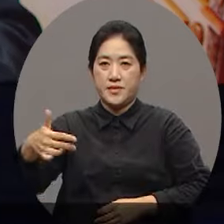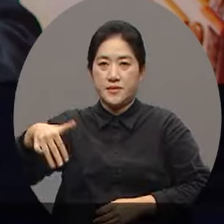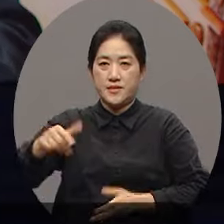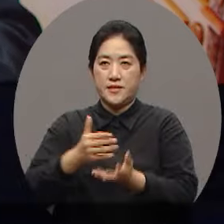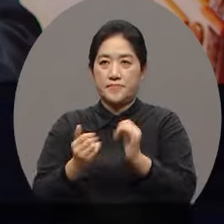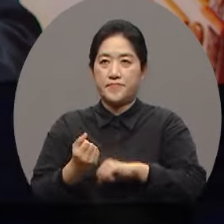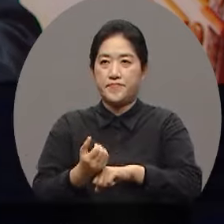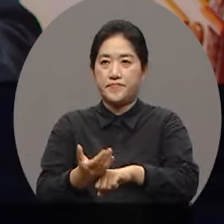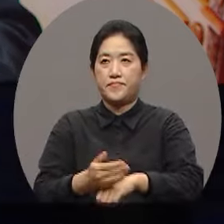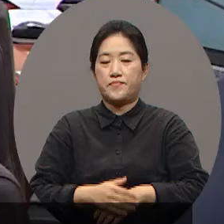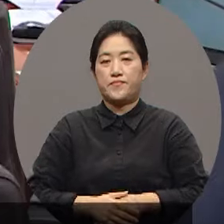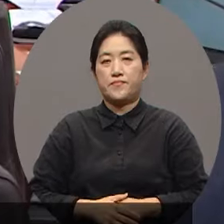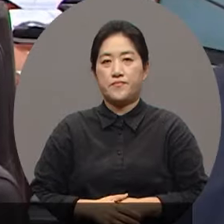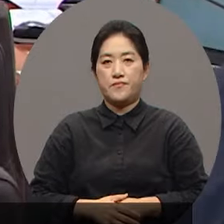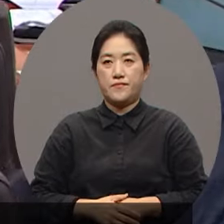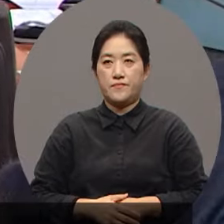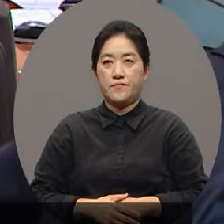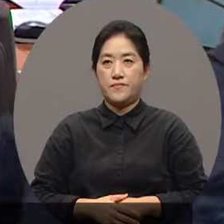보도합니다.